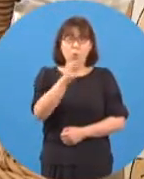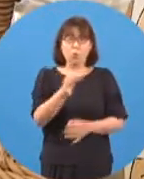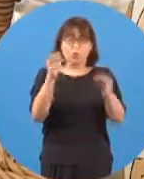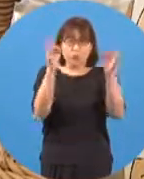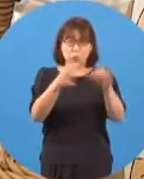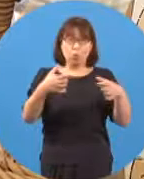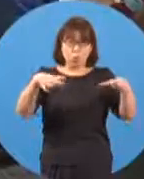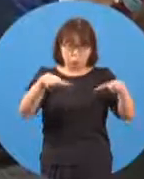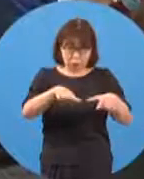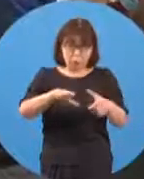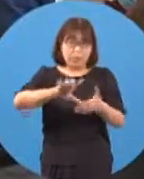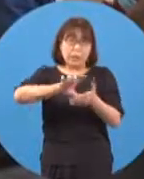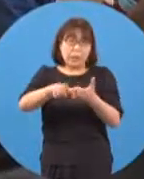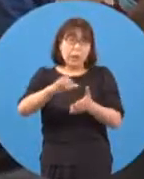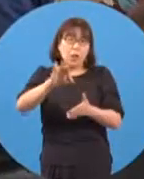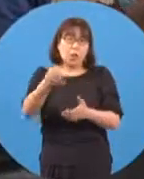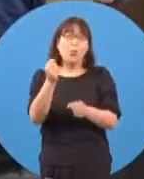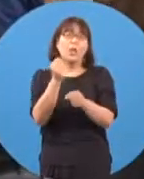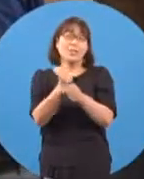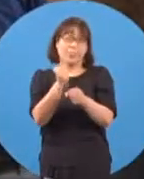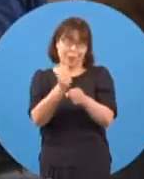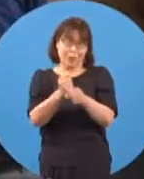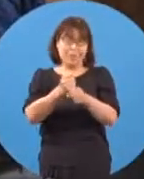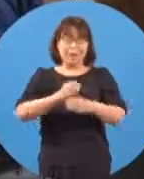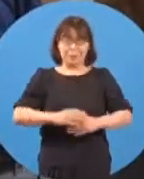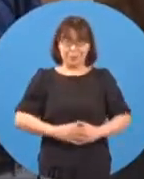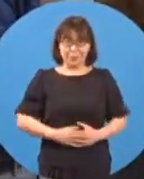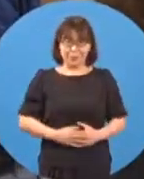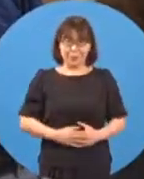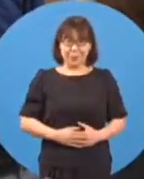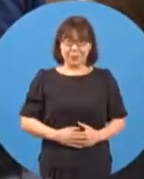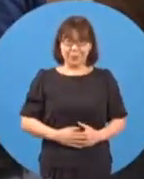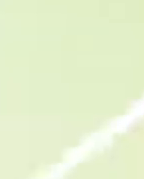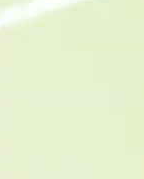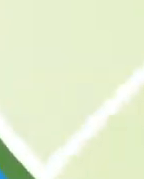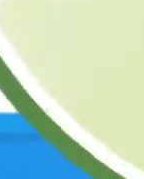削減や地産地消にこだわった商品です。